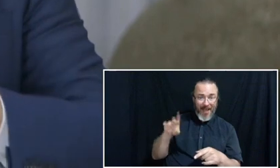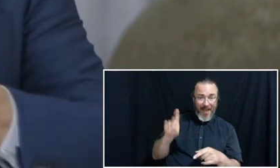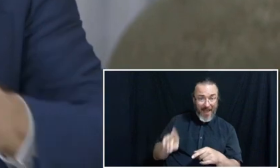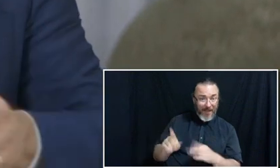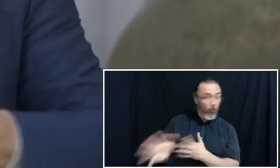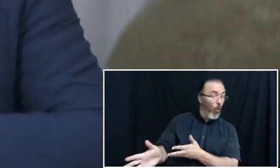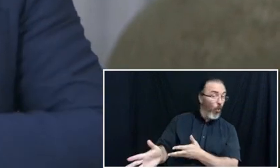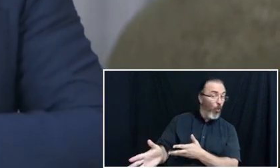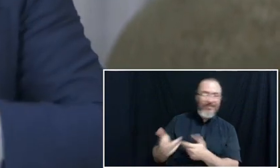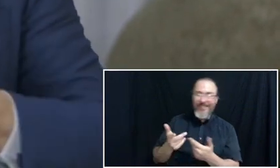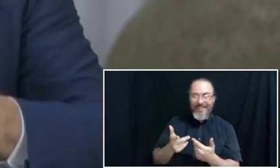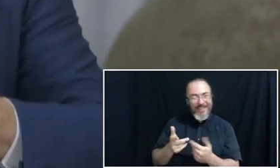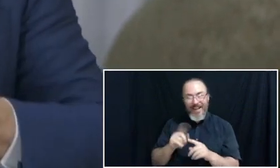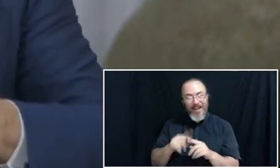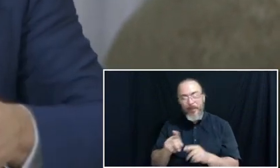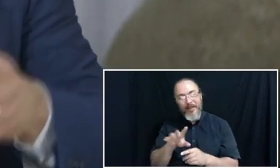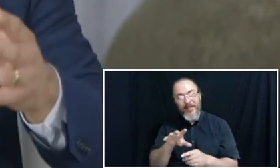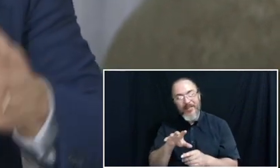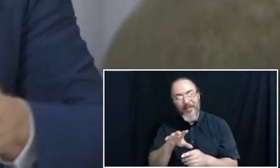Et cela